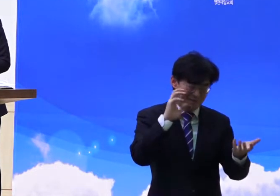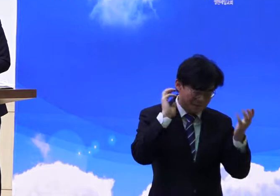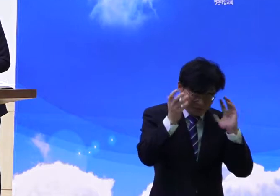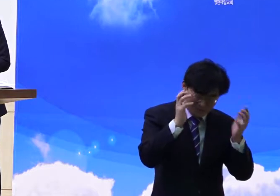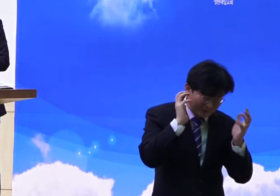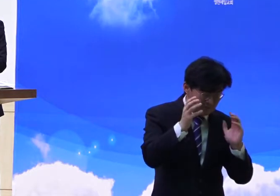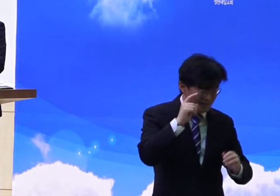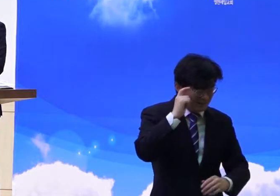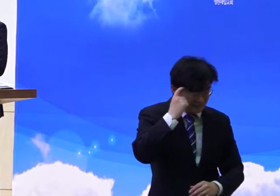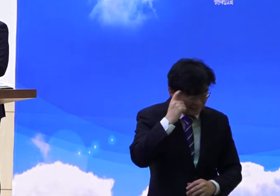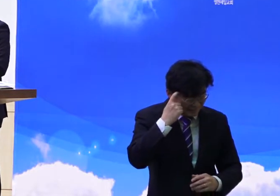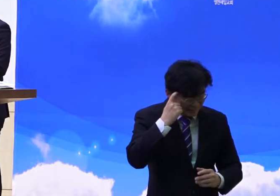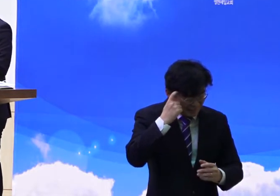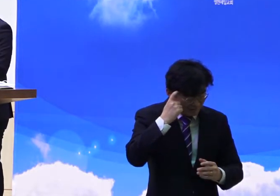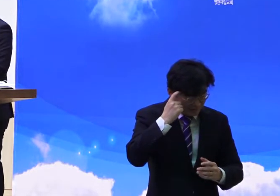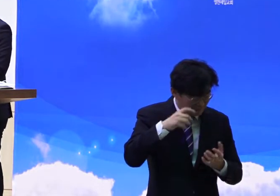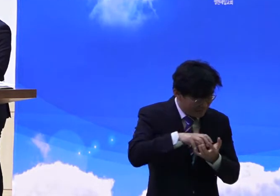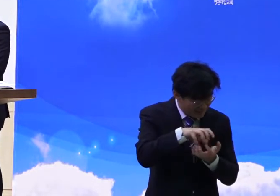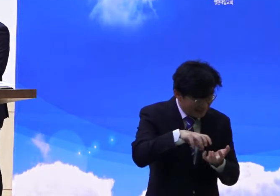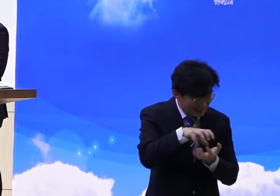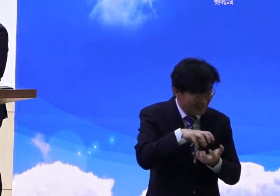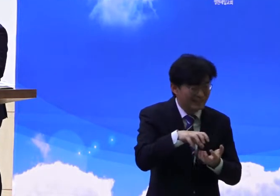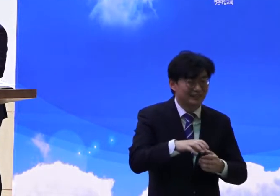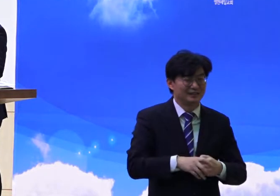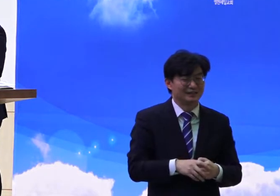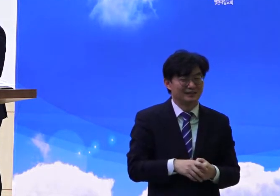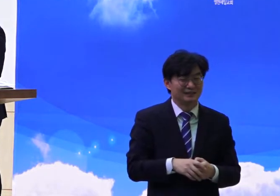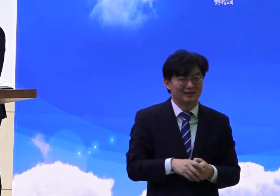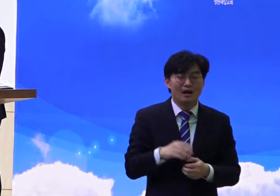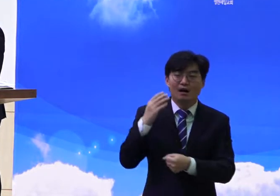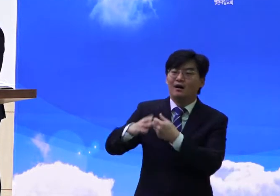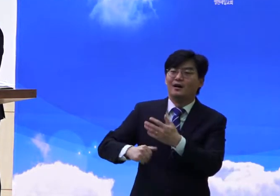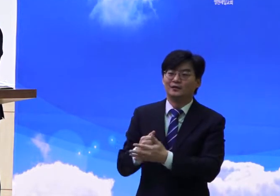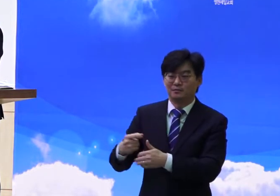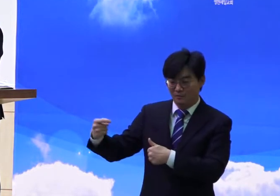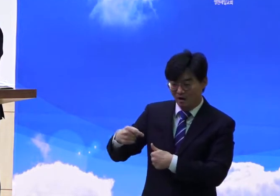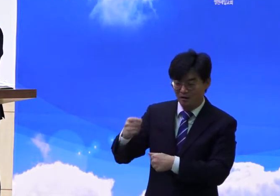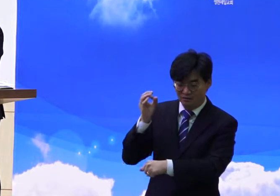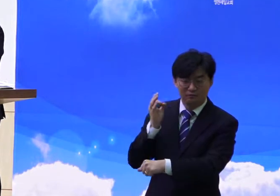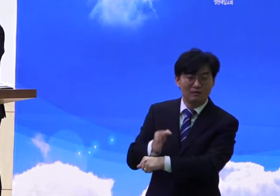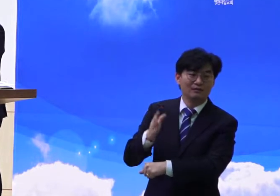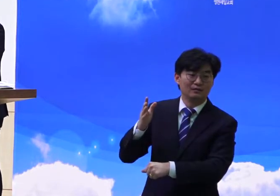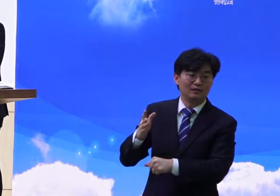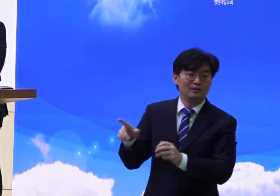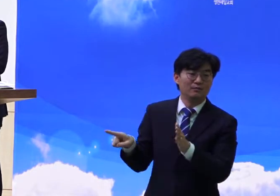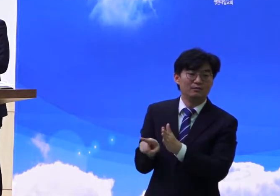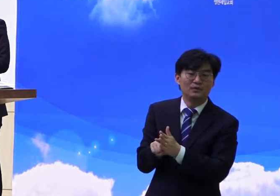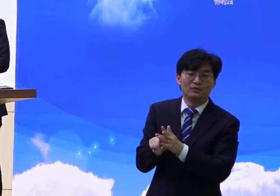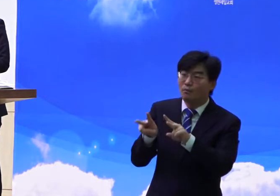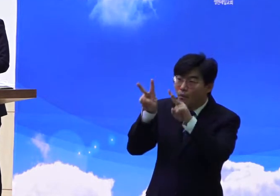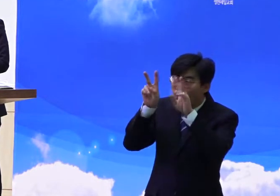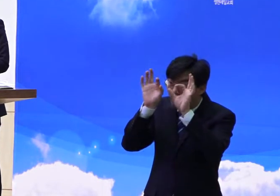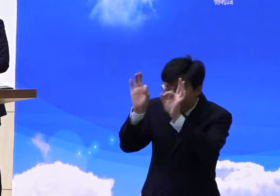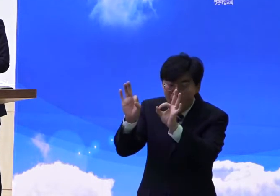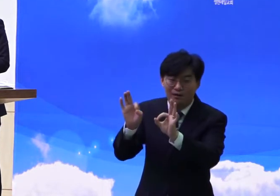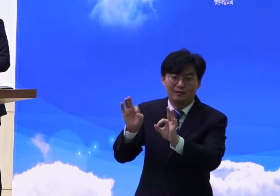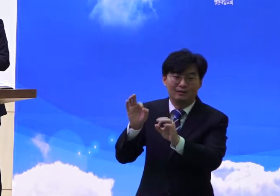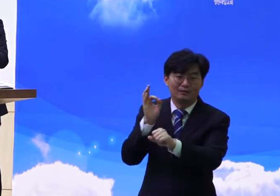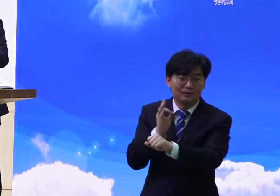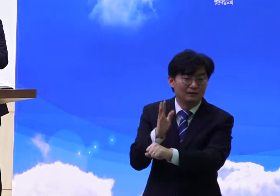우리들의 생각이 너무 복잡합니다. 단순하게 받아들이지 못합니다. 단순한 것도 단순하게 받아들이지